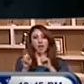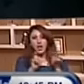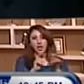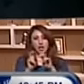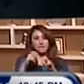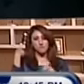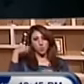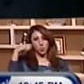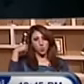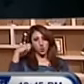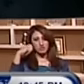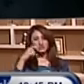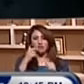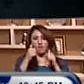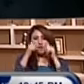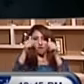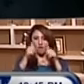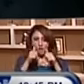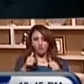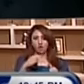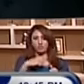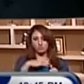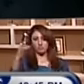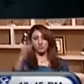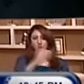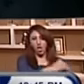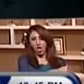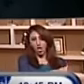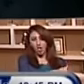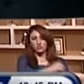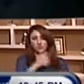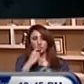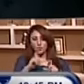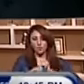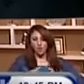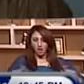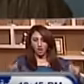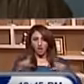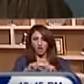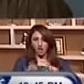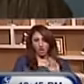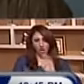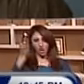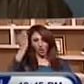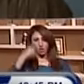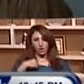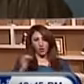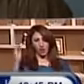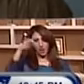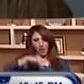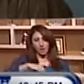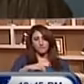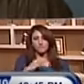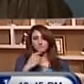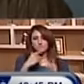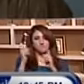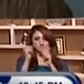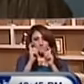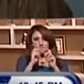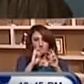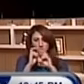فلقيت سيد الوزير بيصدر قرار بتعييني عضو في اللجنه التنفيذيه العليا للوزاره. وناقشنا اول موضوعين